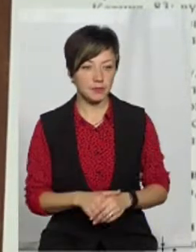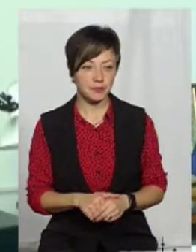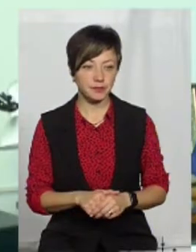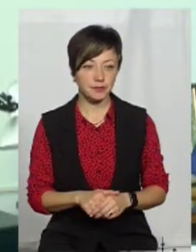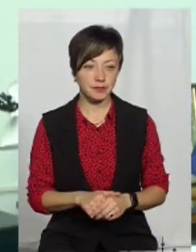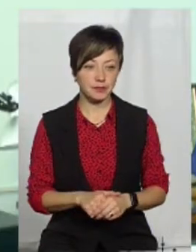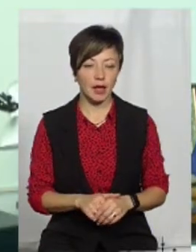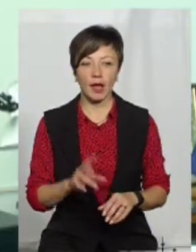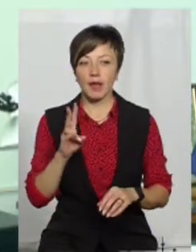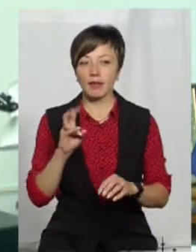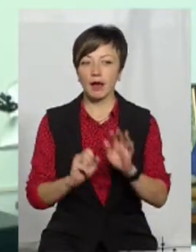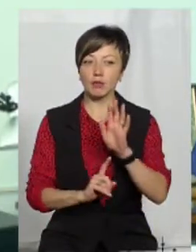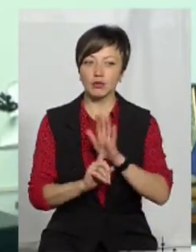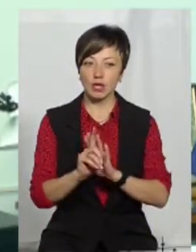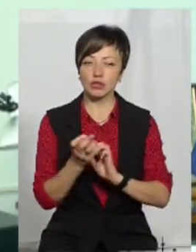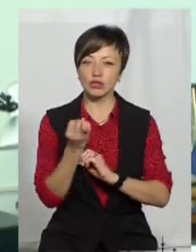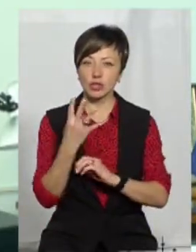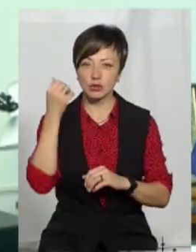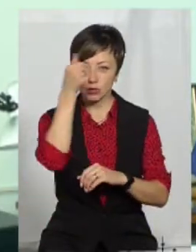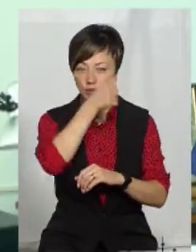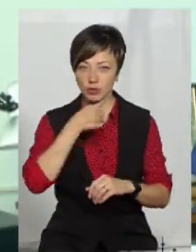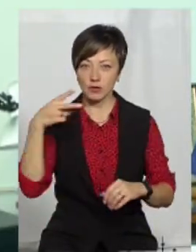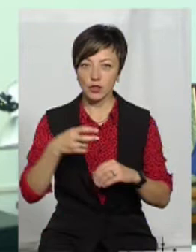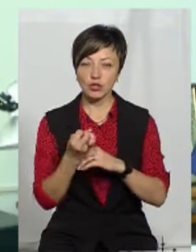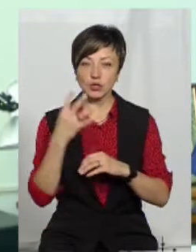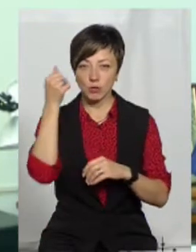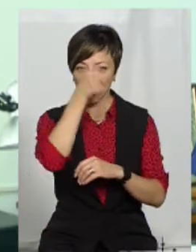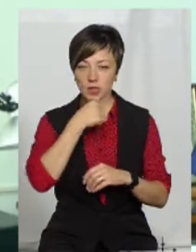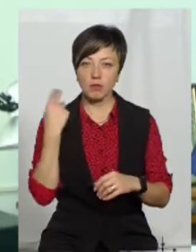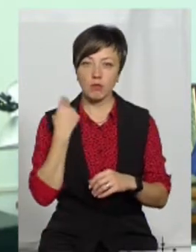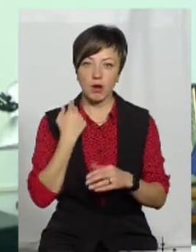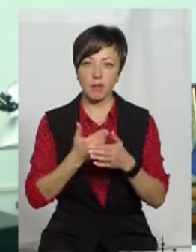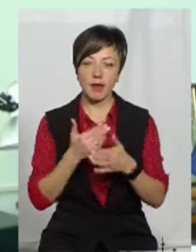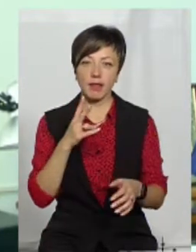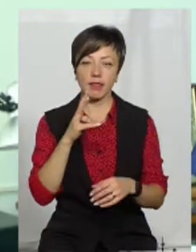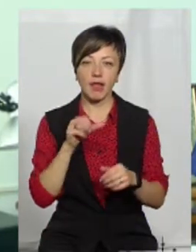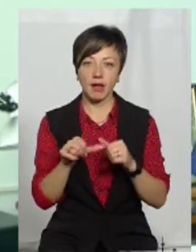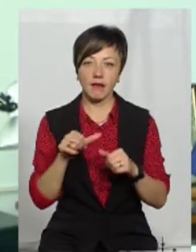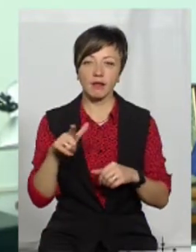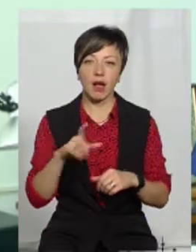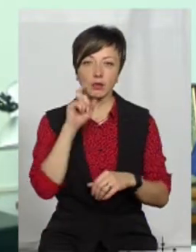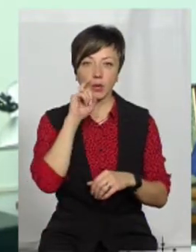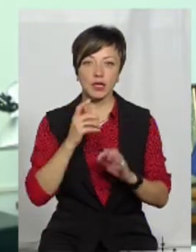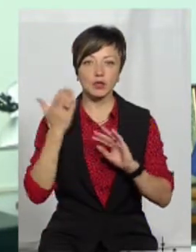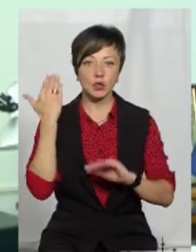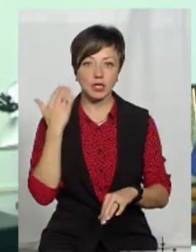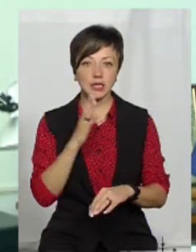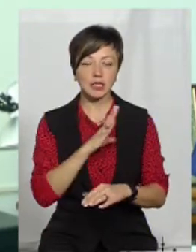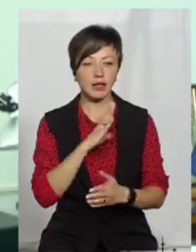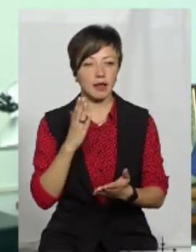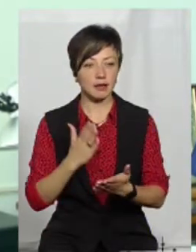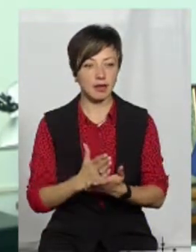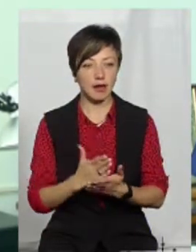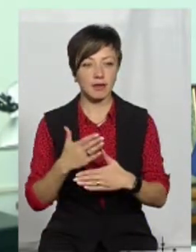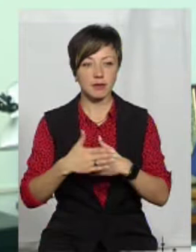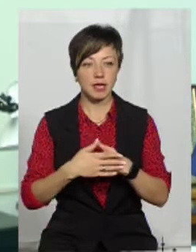Вихівський. На початок 2014 року, у 2014 році, борг перед НАК «Нафтогазом України» тоді вже складав